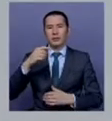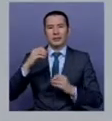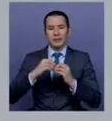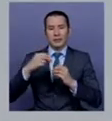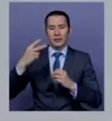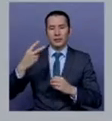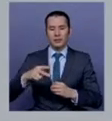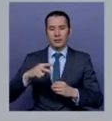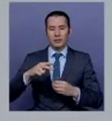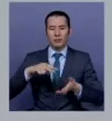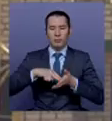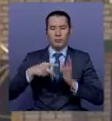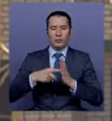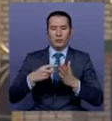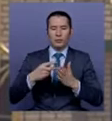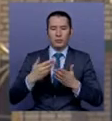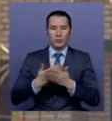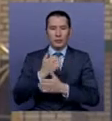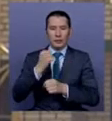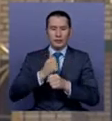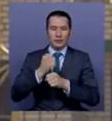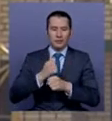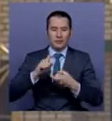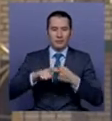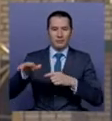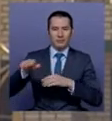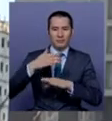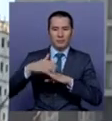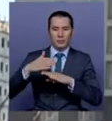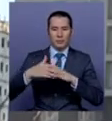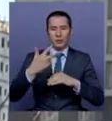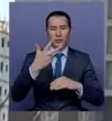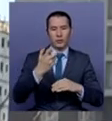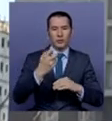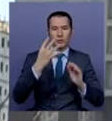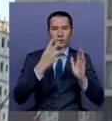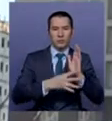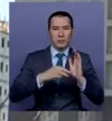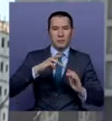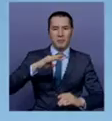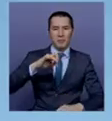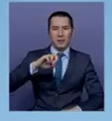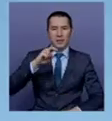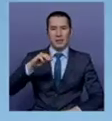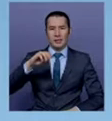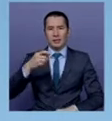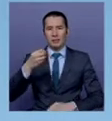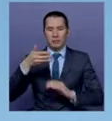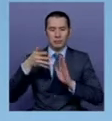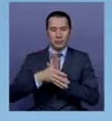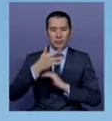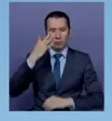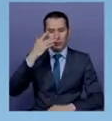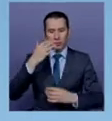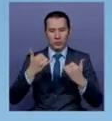бойынша жаңа жобаны іске қосуды тапсырды. Осы мақсаттарға 390 миллиард теңге бағытталмақ. Биыл елімізде 15